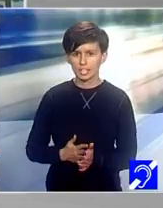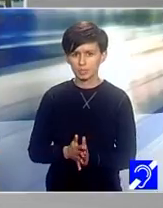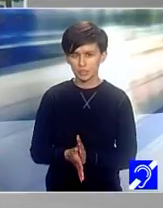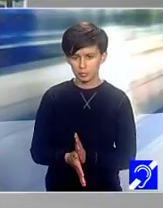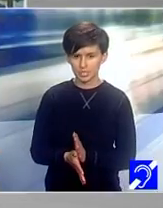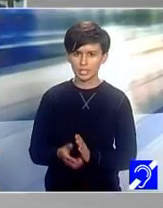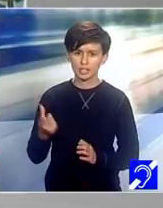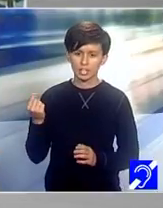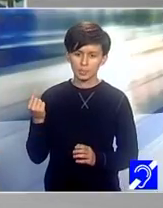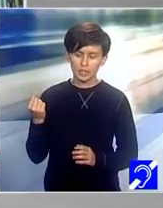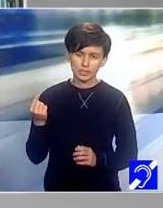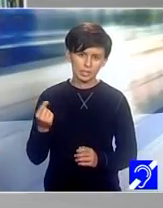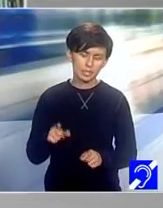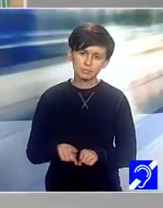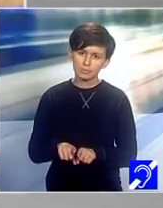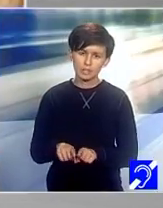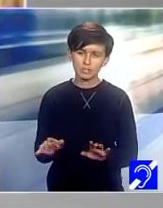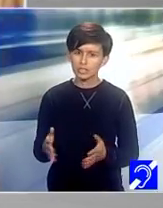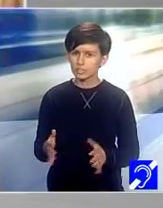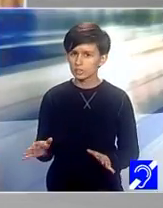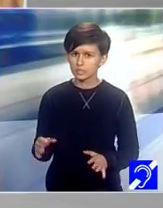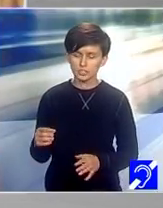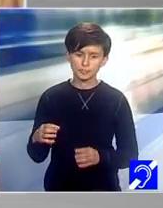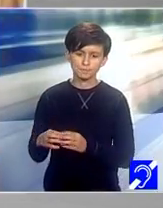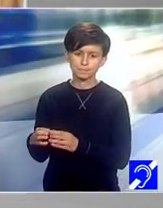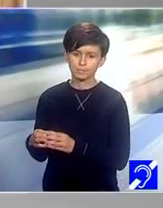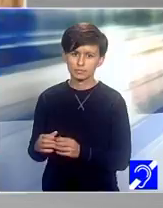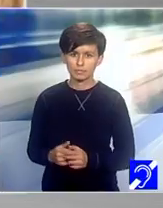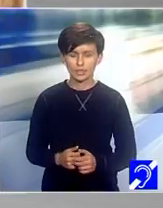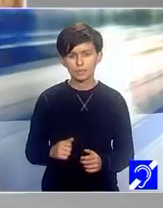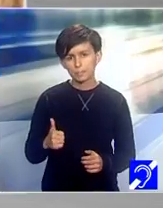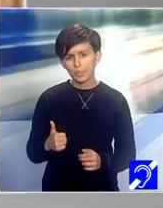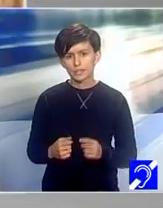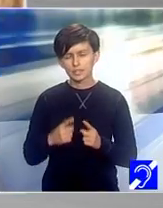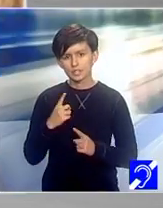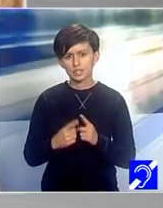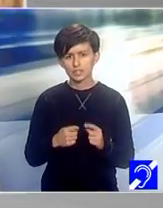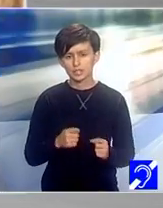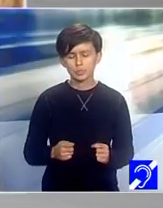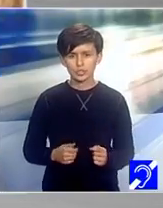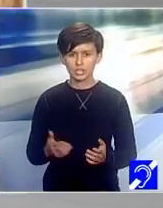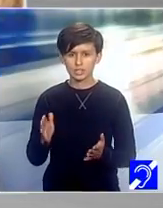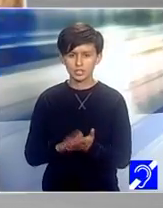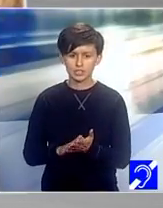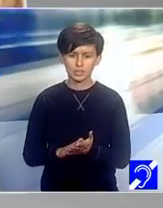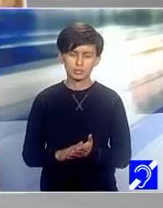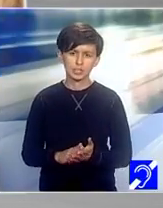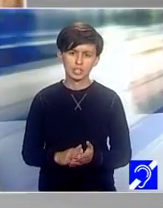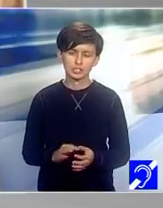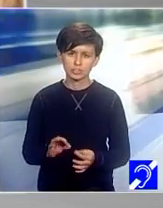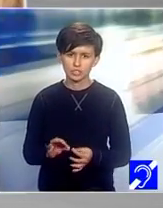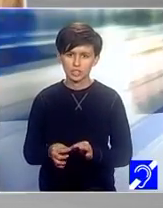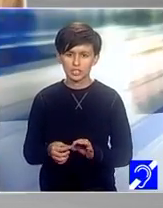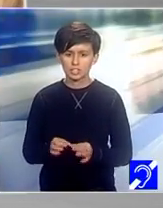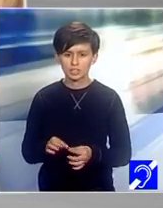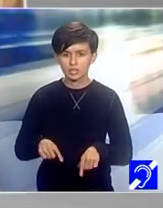ca și parteneri, la fel ca și orice comunitate. Unul dintre proiectele din aplicație JVPen, care înseamnă Trăiește, el este